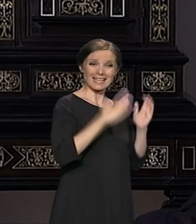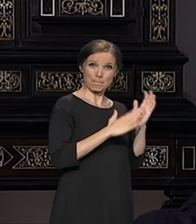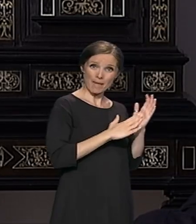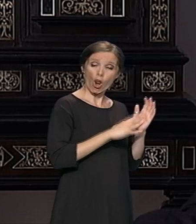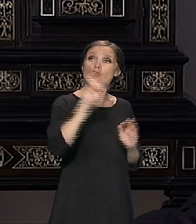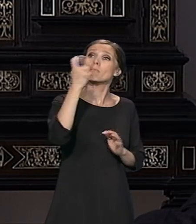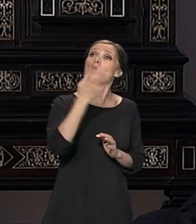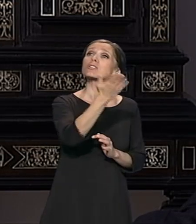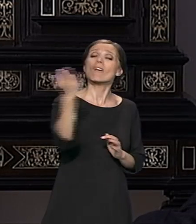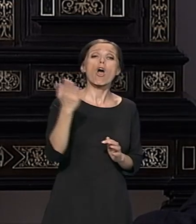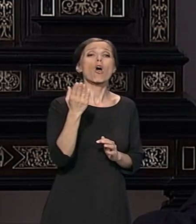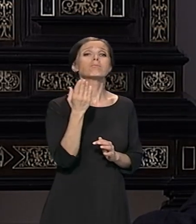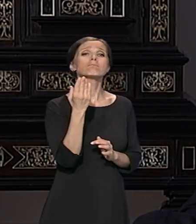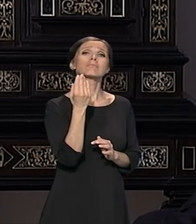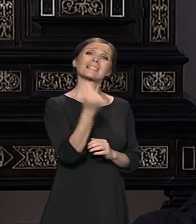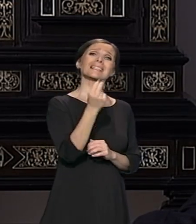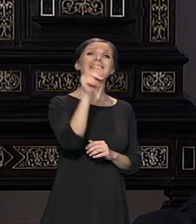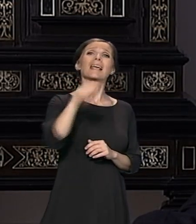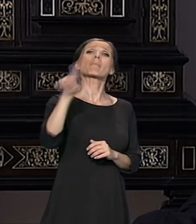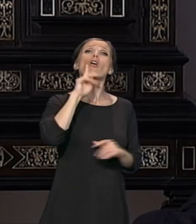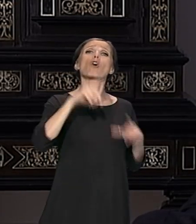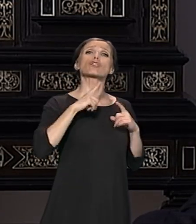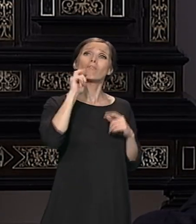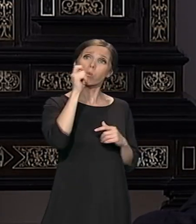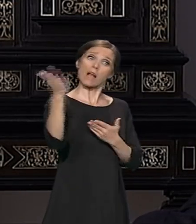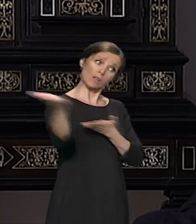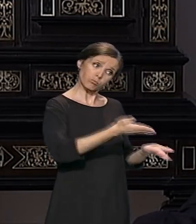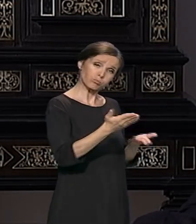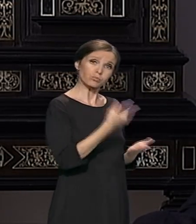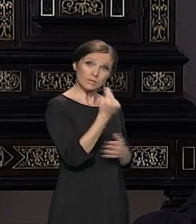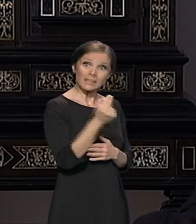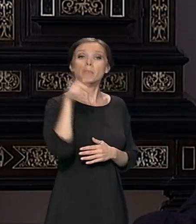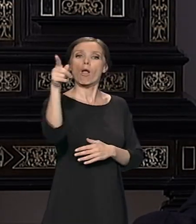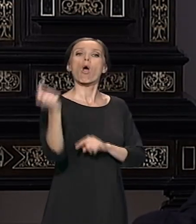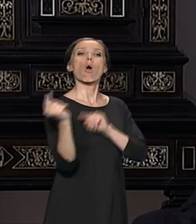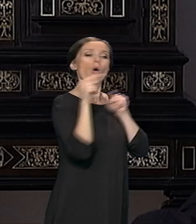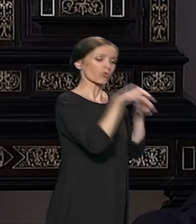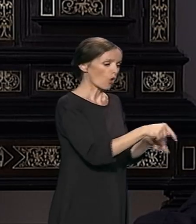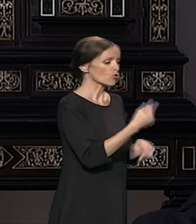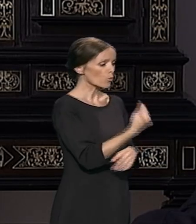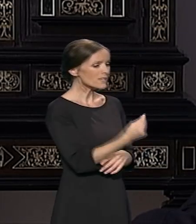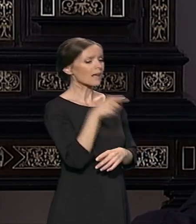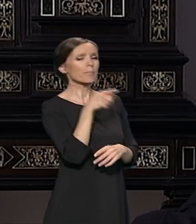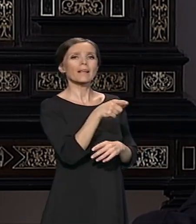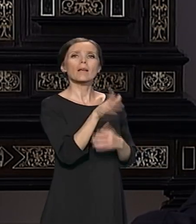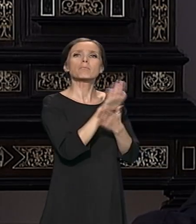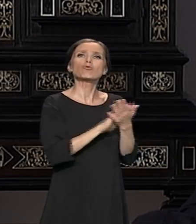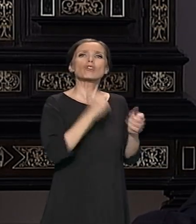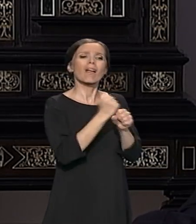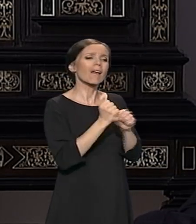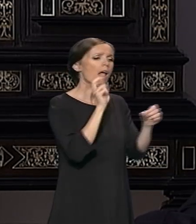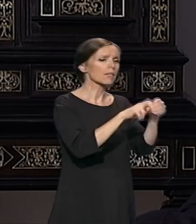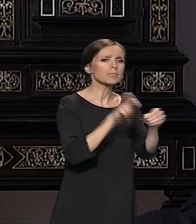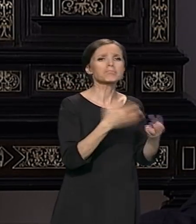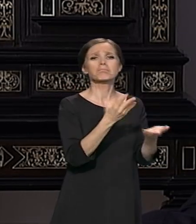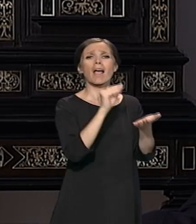dolazili u Srbiju kako bi preuzimali značajne funkcije u administraciji, ali i